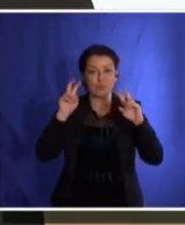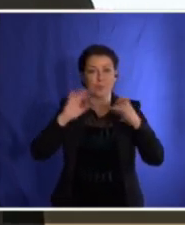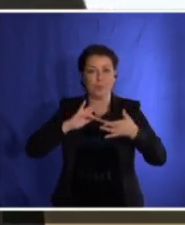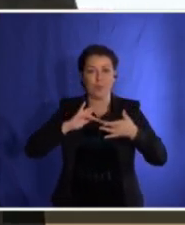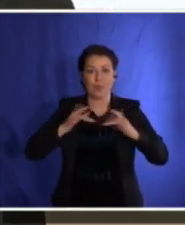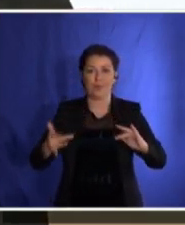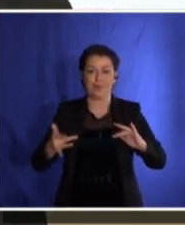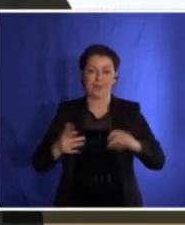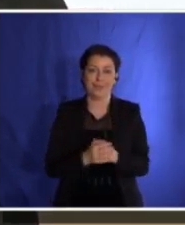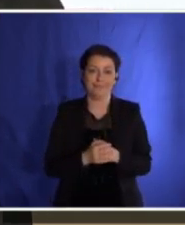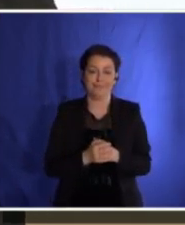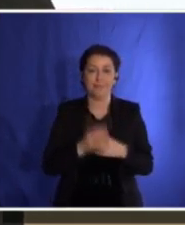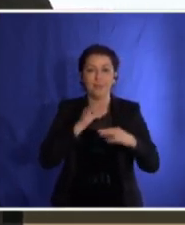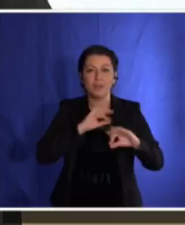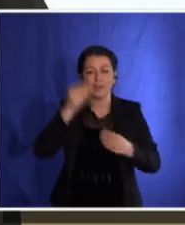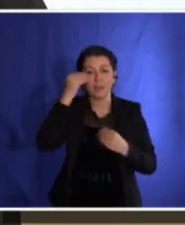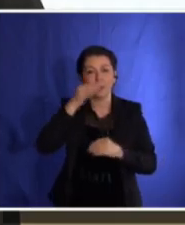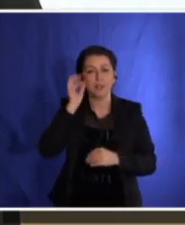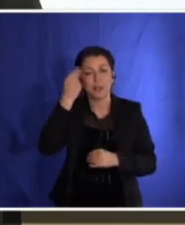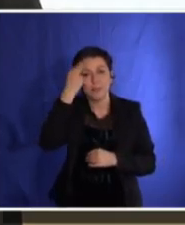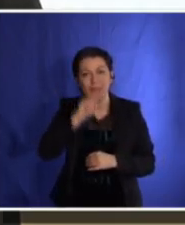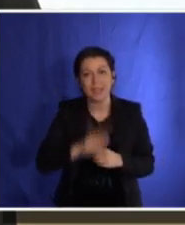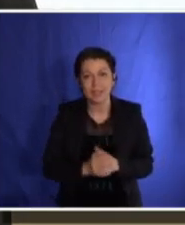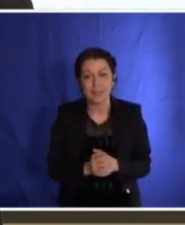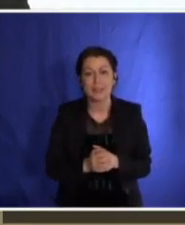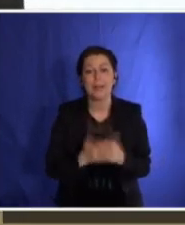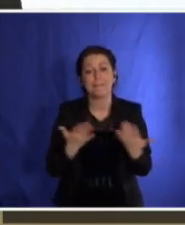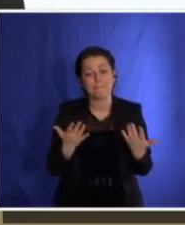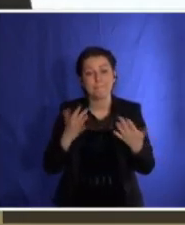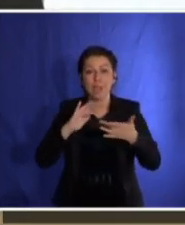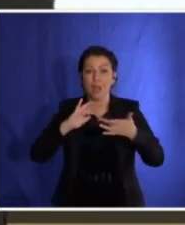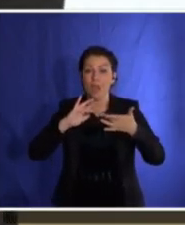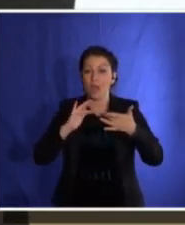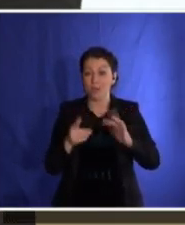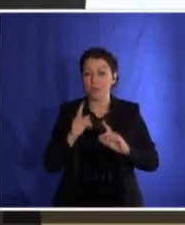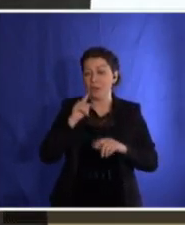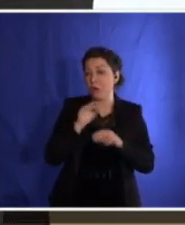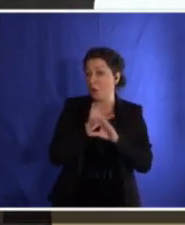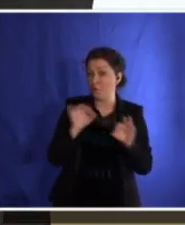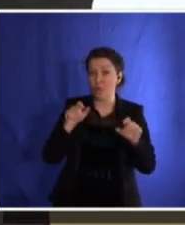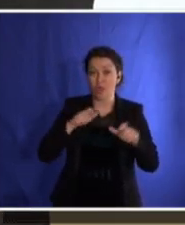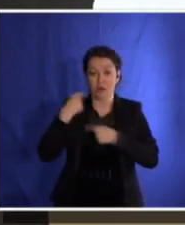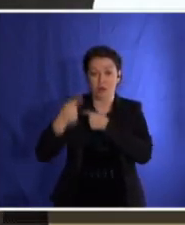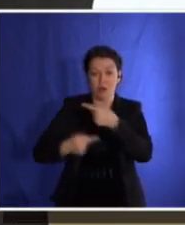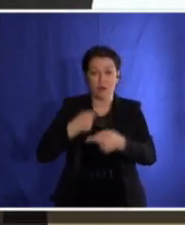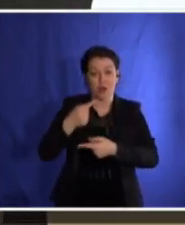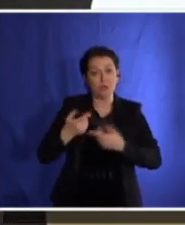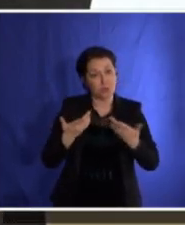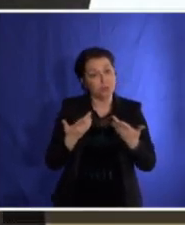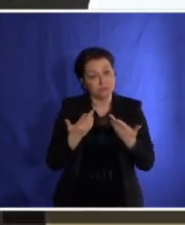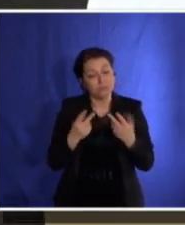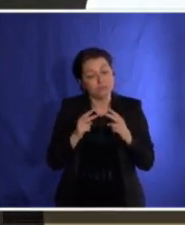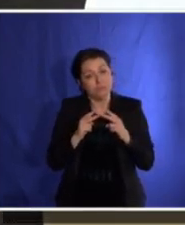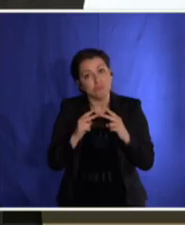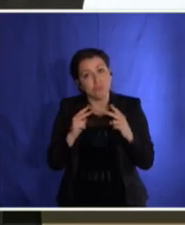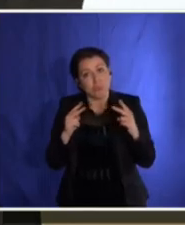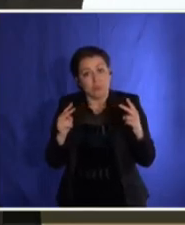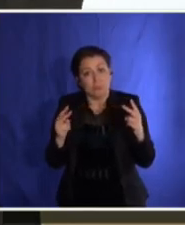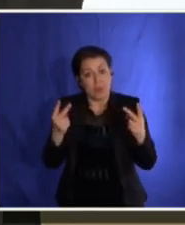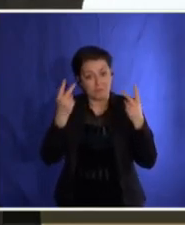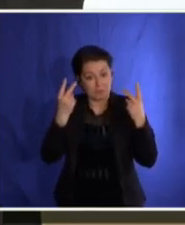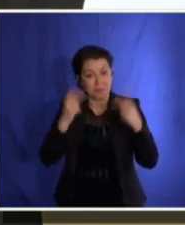Meine sehr geehrten Damen und Herren, das Internet wird auch für die ältere Generation immer mehr zur großen